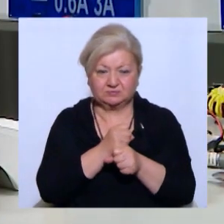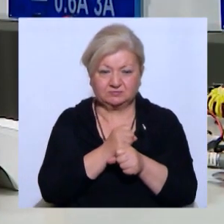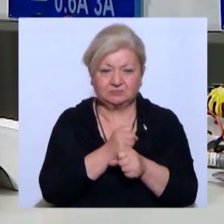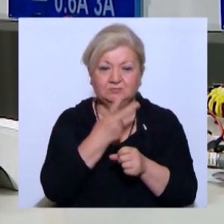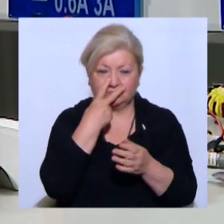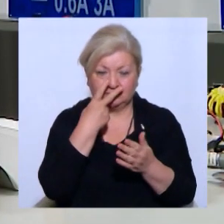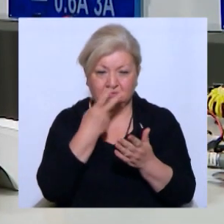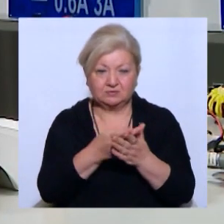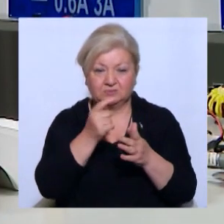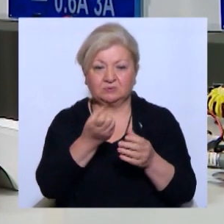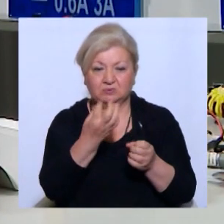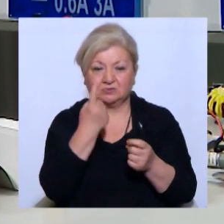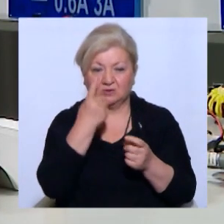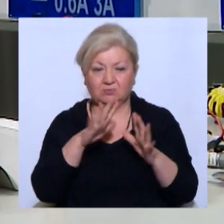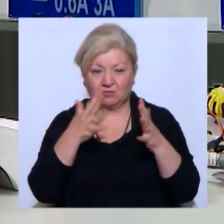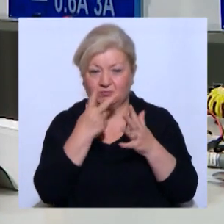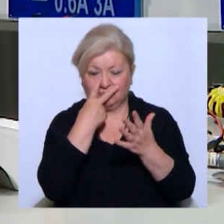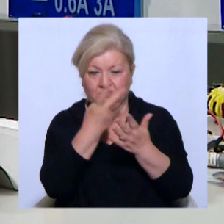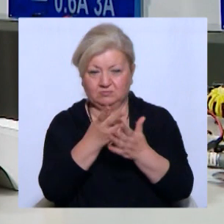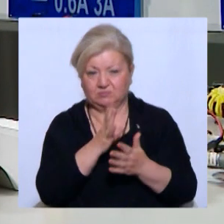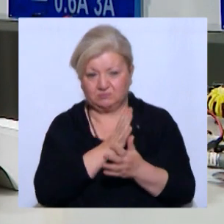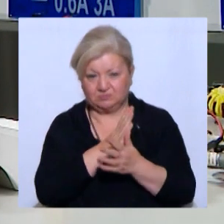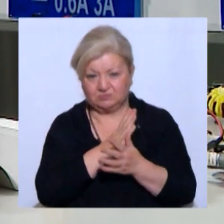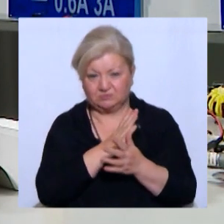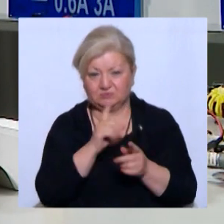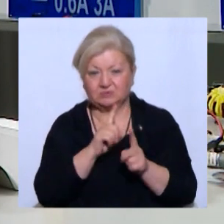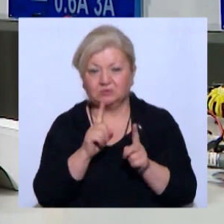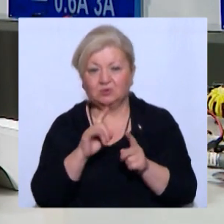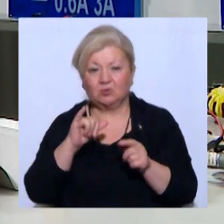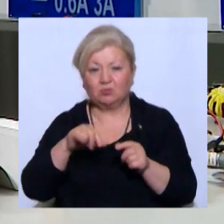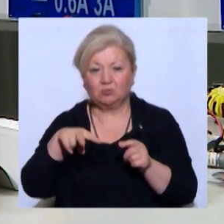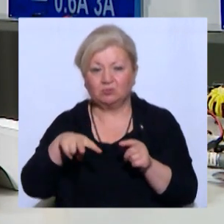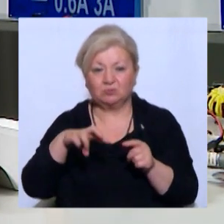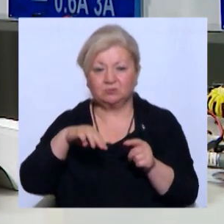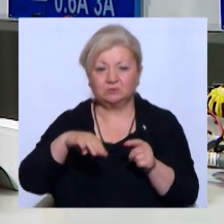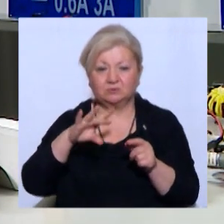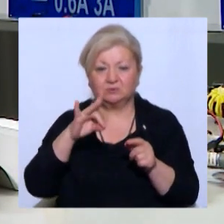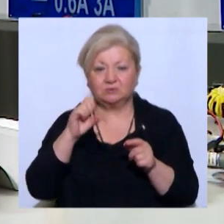გამოყენებით ჩაატაროთ სხვადასხვა ცდები. ამრიგად ვიხილეთ კიდევ ერთი მოვლენა, რაც